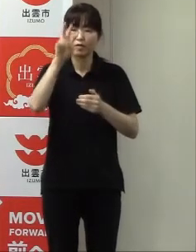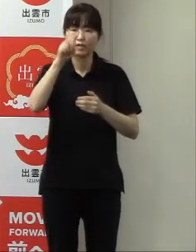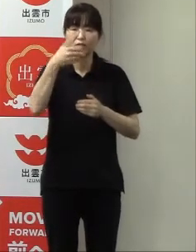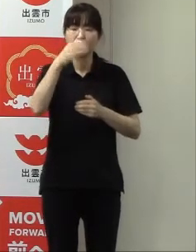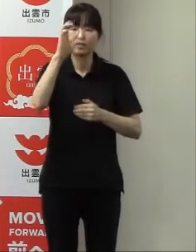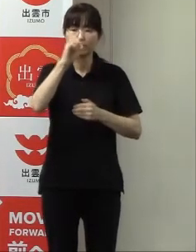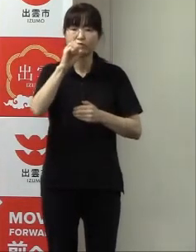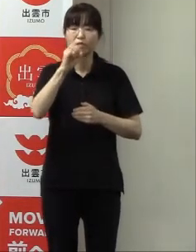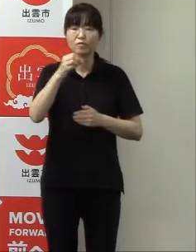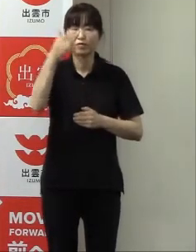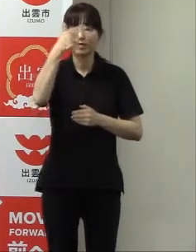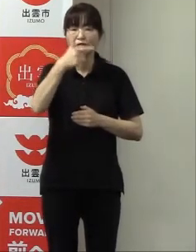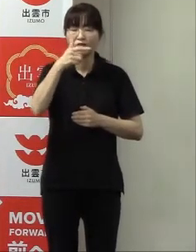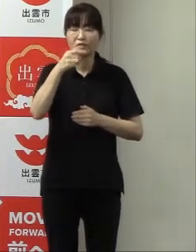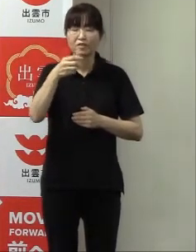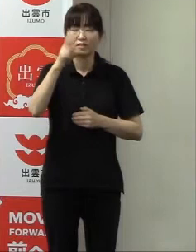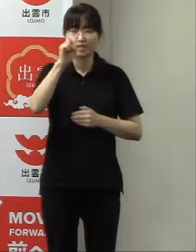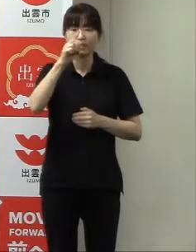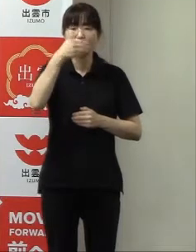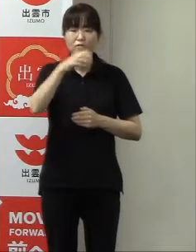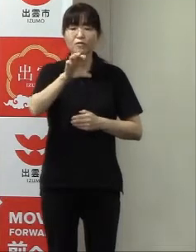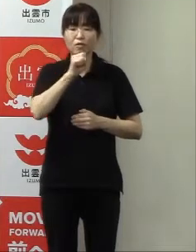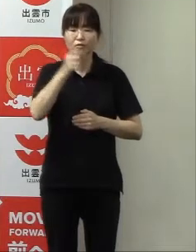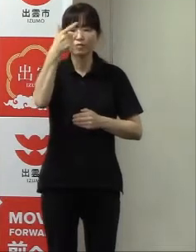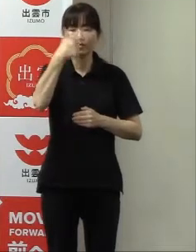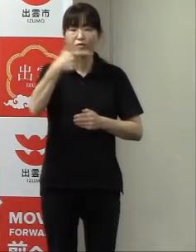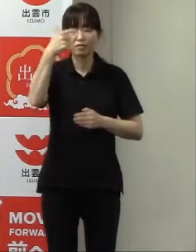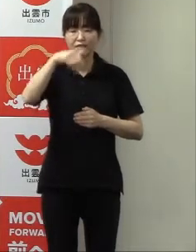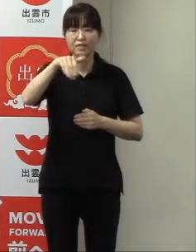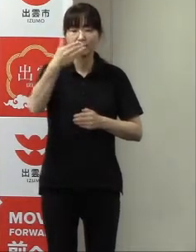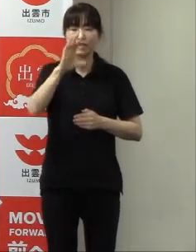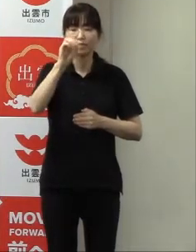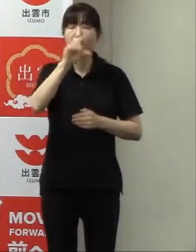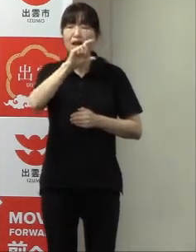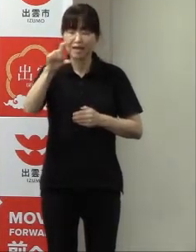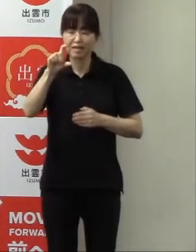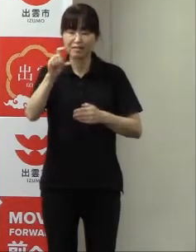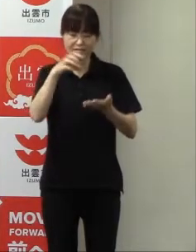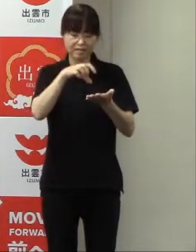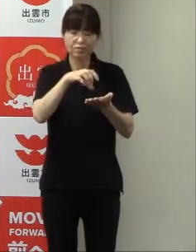29億6,900万円が上がってますけれども、